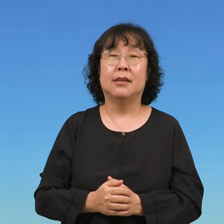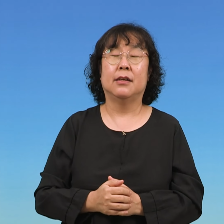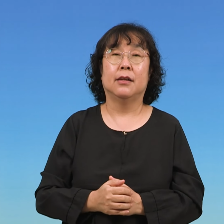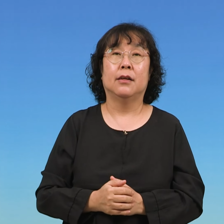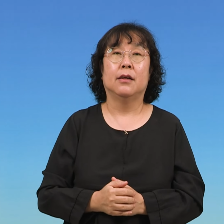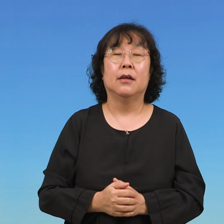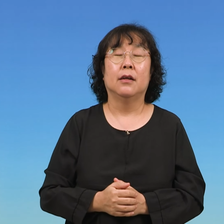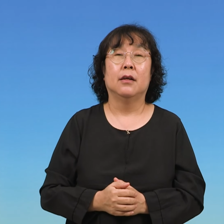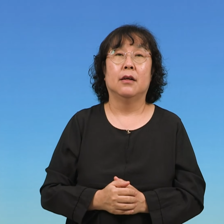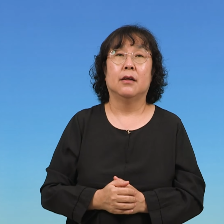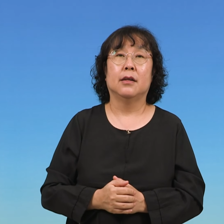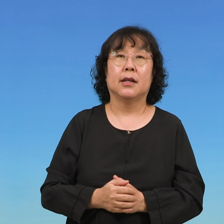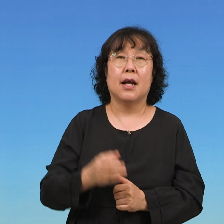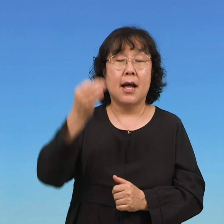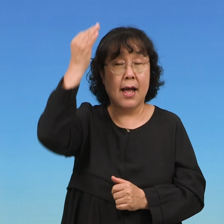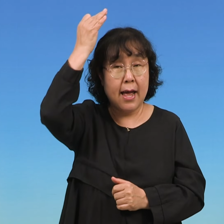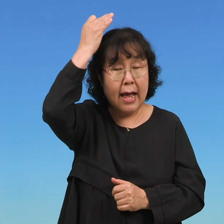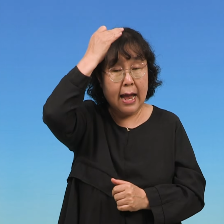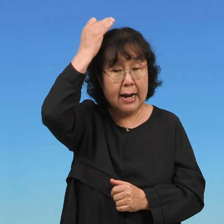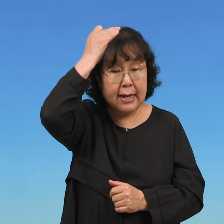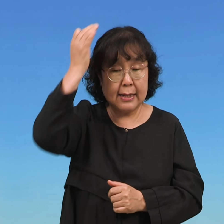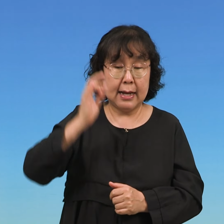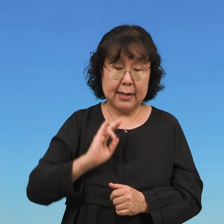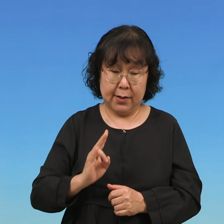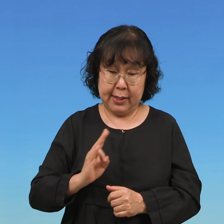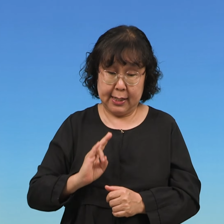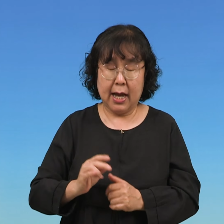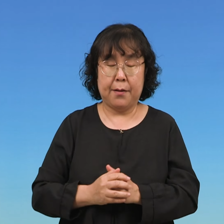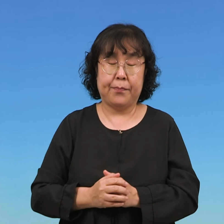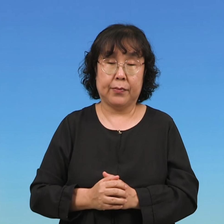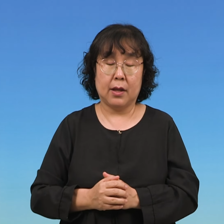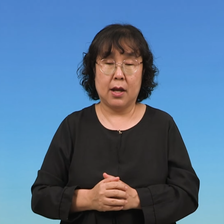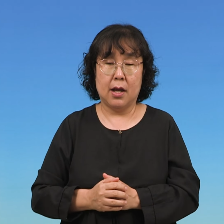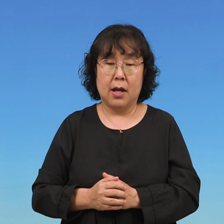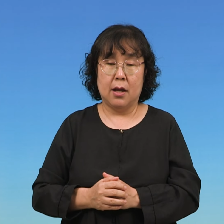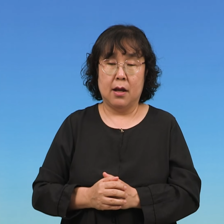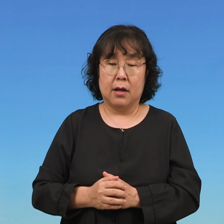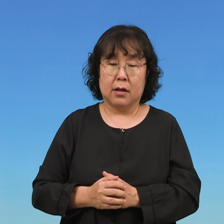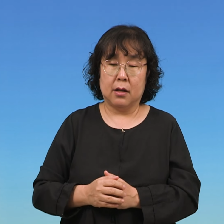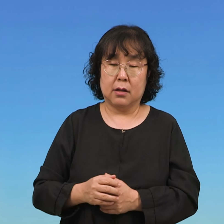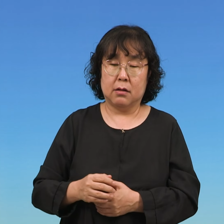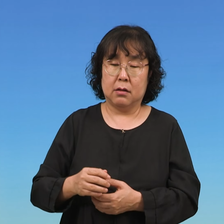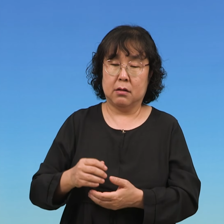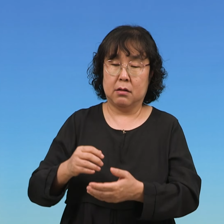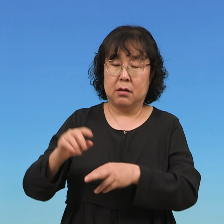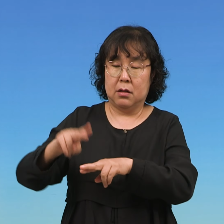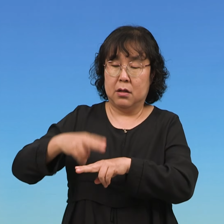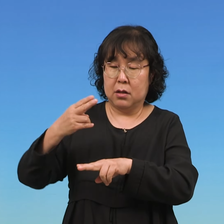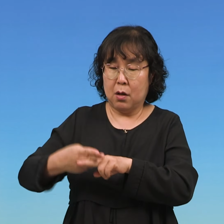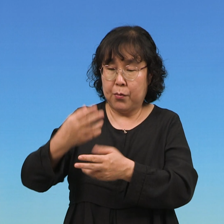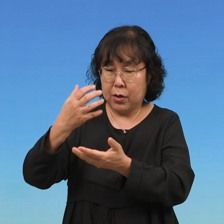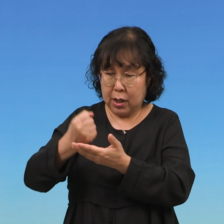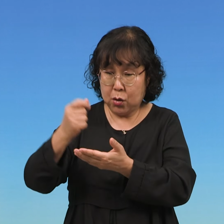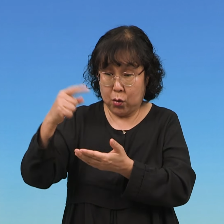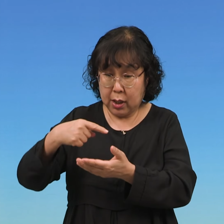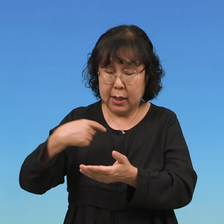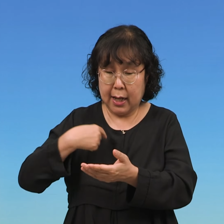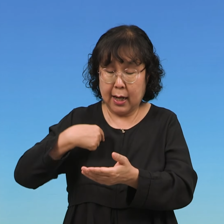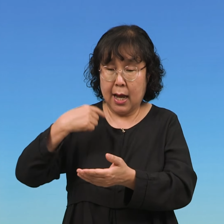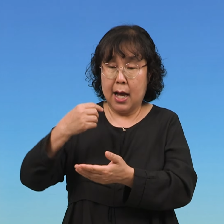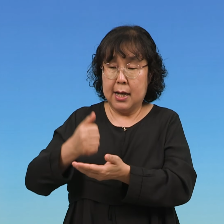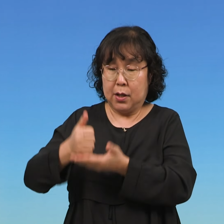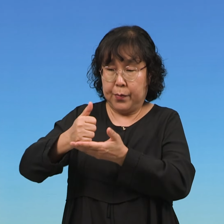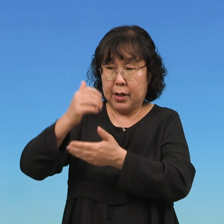본문에서도이 엘리스 선지자의 단순함을 보십시오 아까 읽어드린 거 다시 읽어 드릴게요 예물을 나만이 갖고 오니까 열왕기 5장 16절